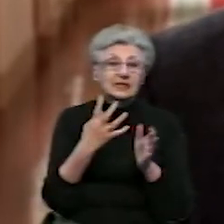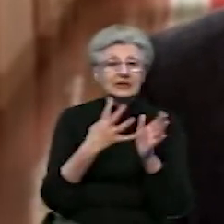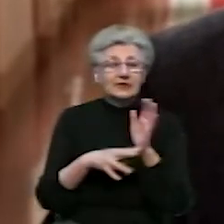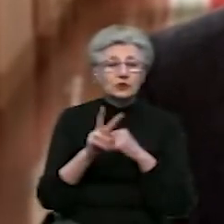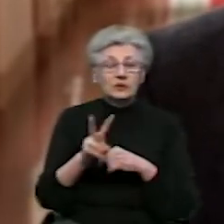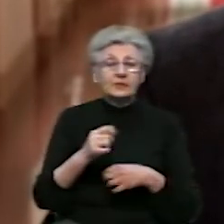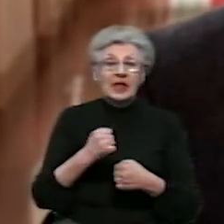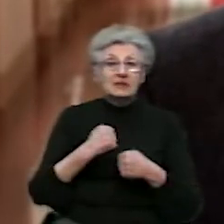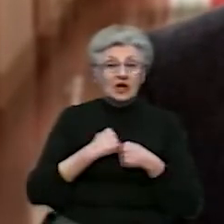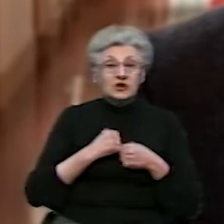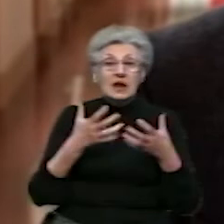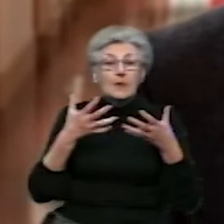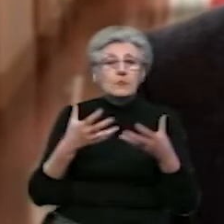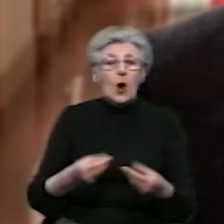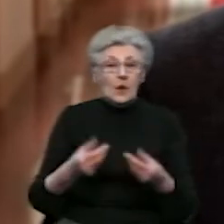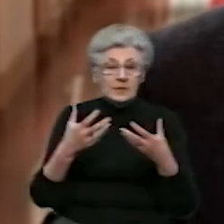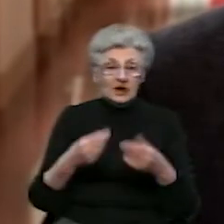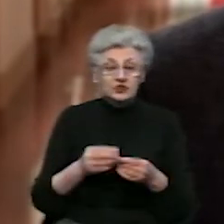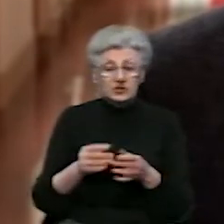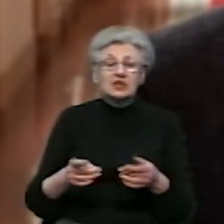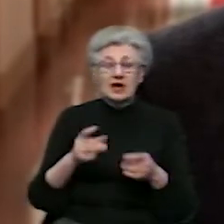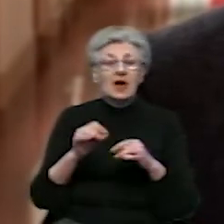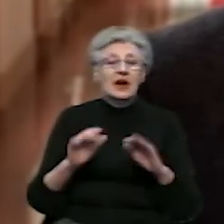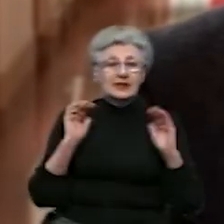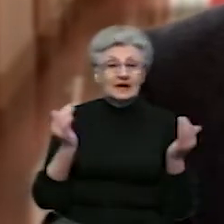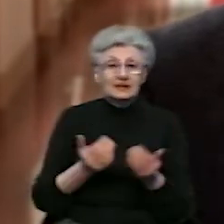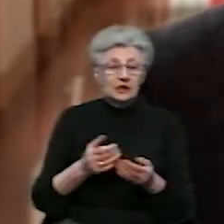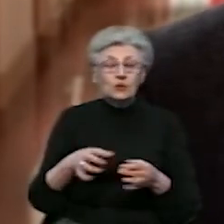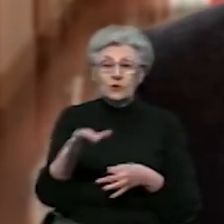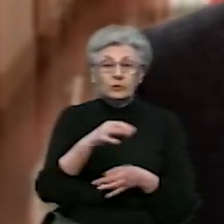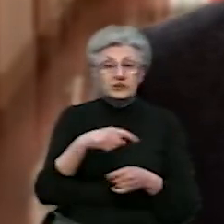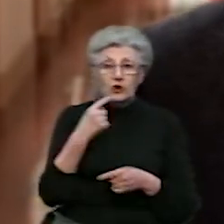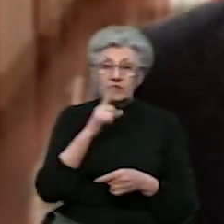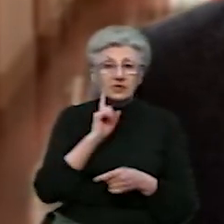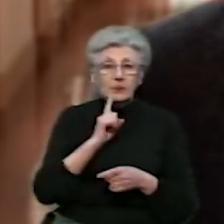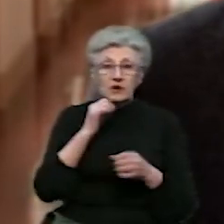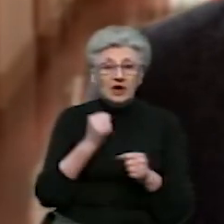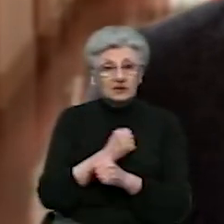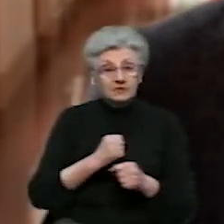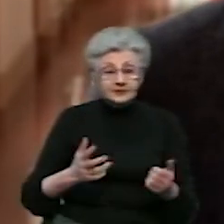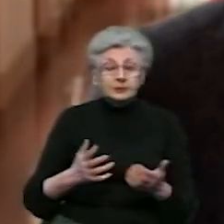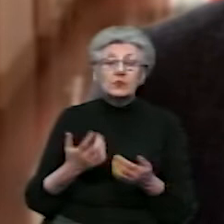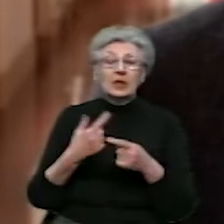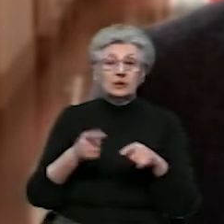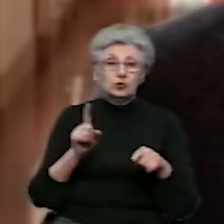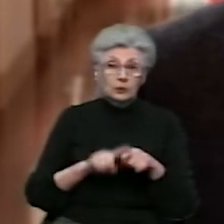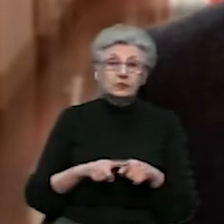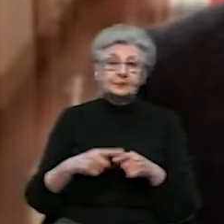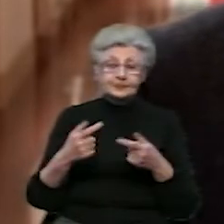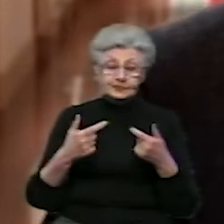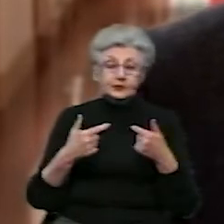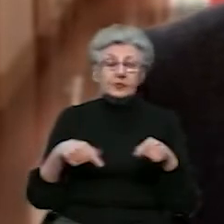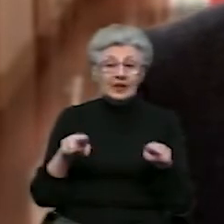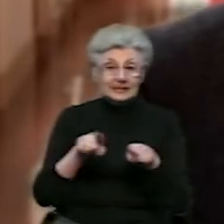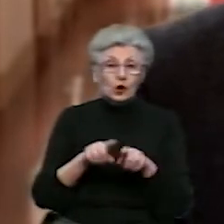211-392. На жаль, пом'якшень додаткових в області вводити поки що немає можливості, і тому взяли до уваги інформацію і таку ж саму